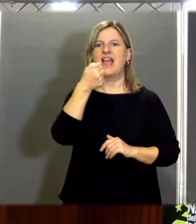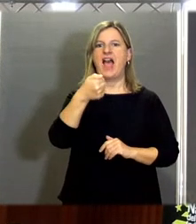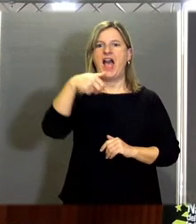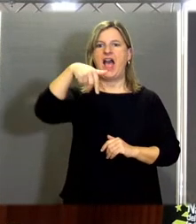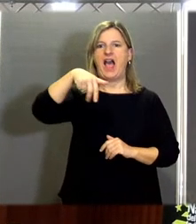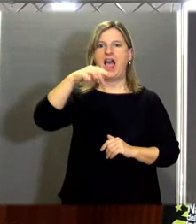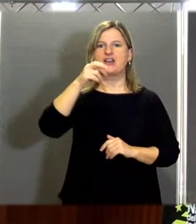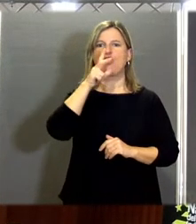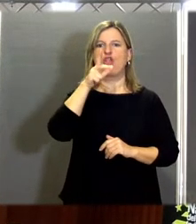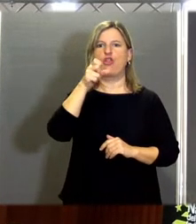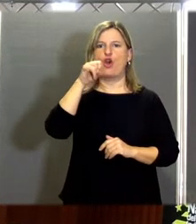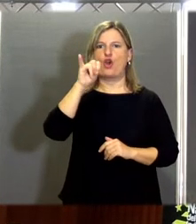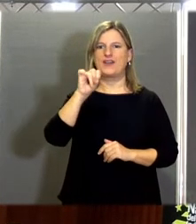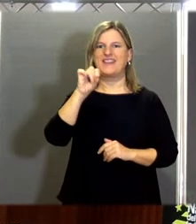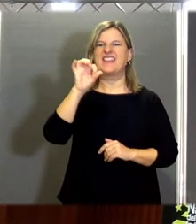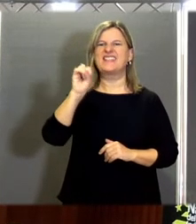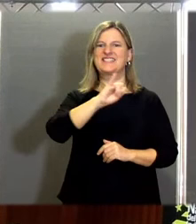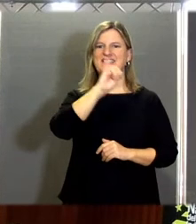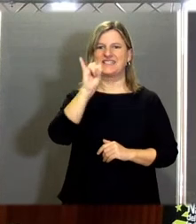Sánchez.